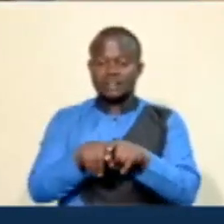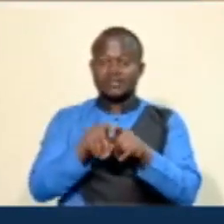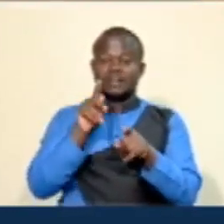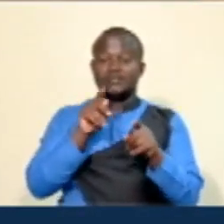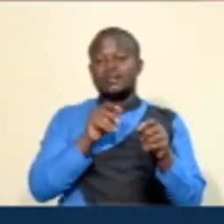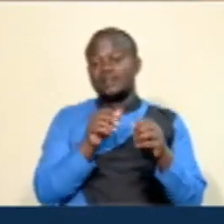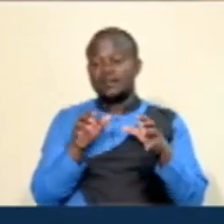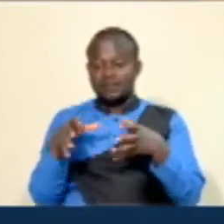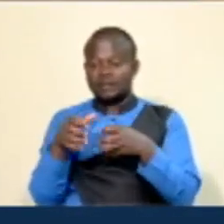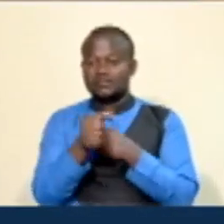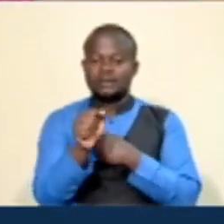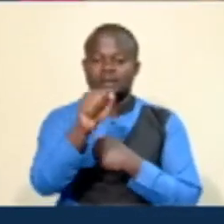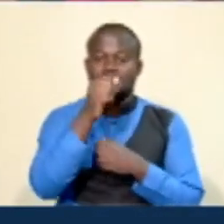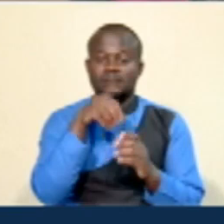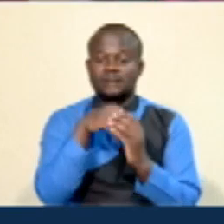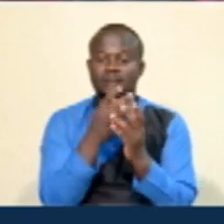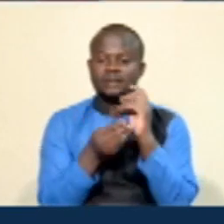gaida nakubeshye,